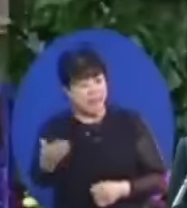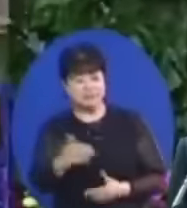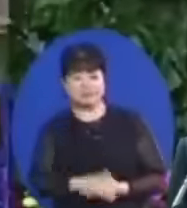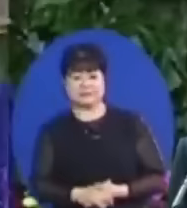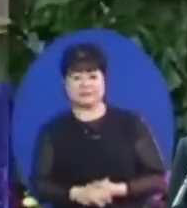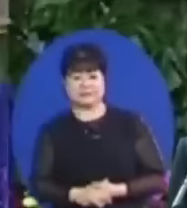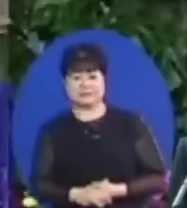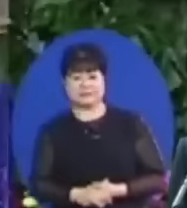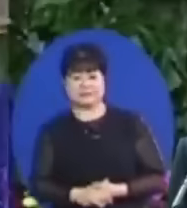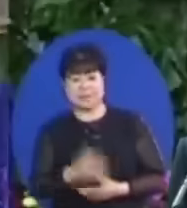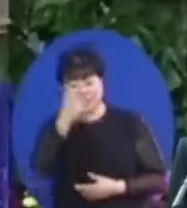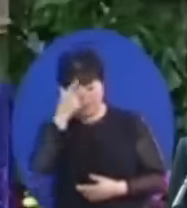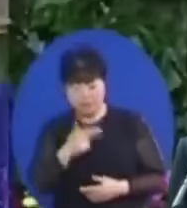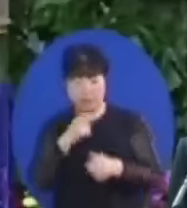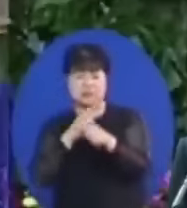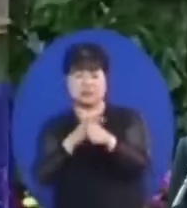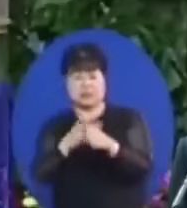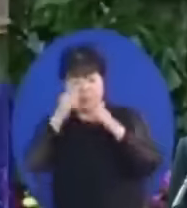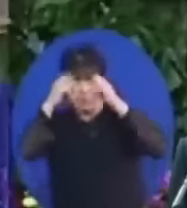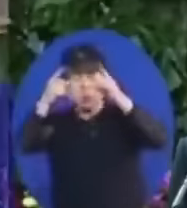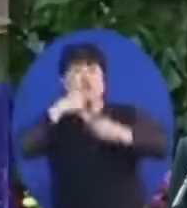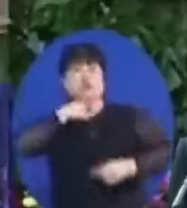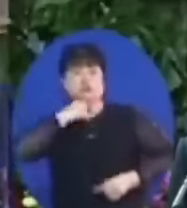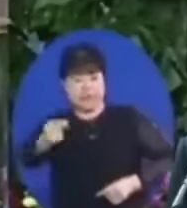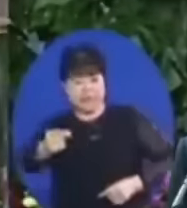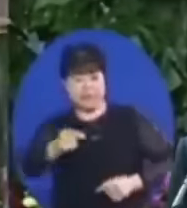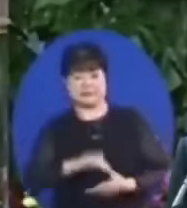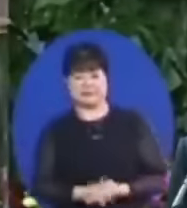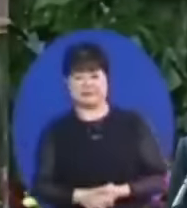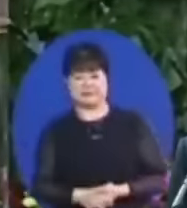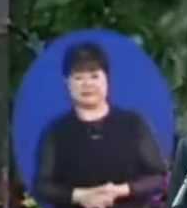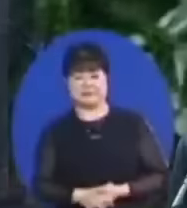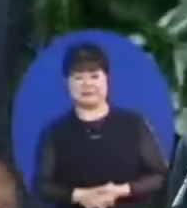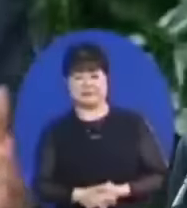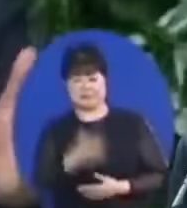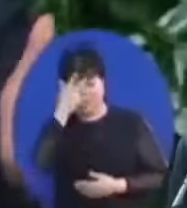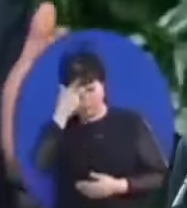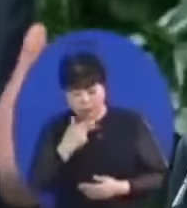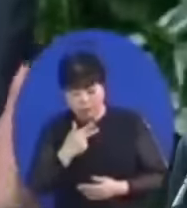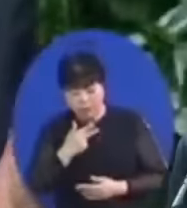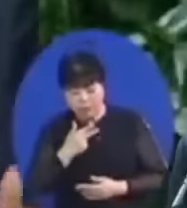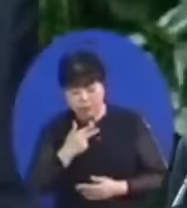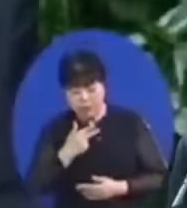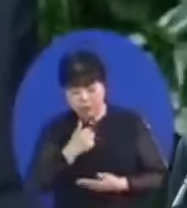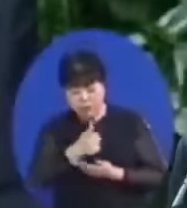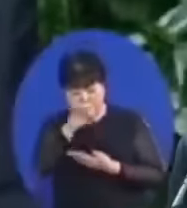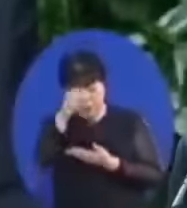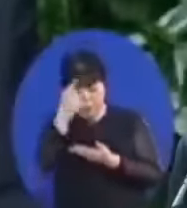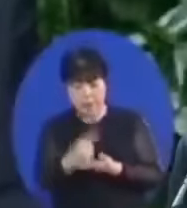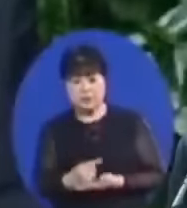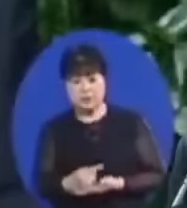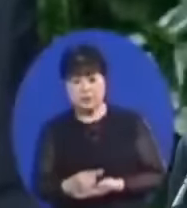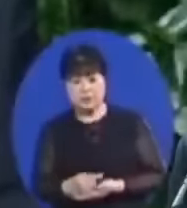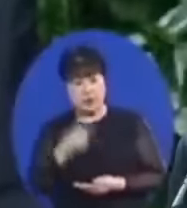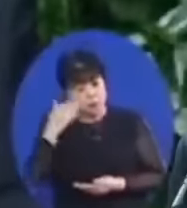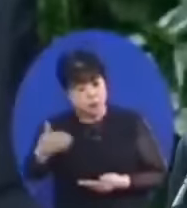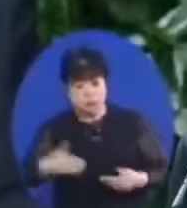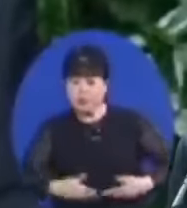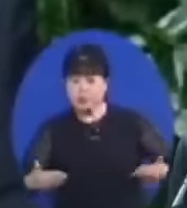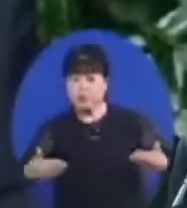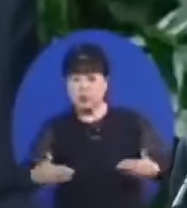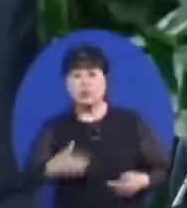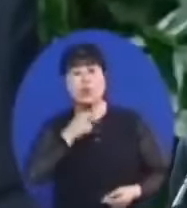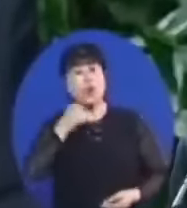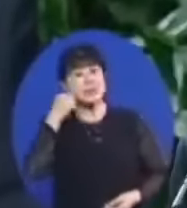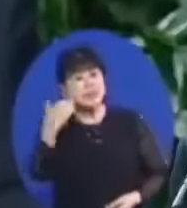원하느냐 맹인이 이르되 선생님이여 보기를 원하나이다. 아 맹인이 주님 찾아왔는데 물어볼 필요 없지 않습니까? 내가